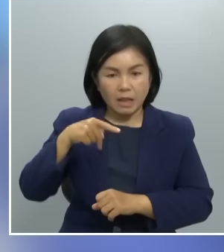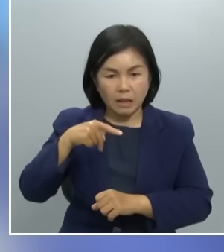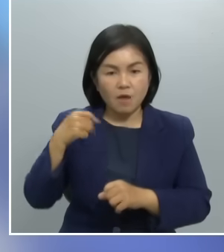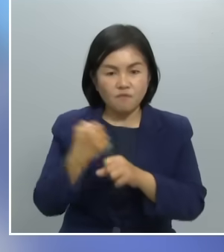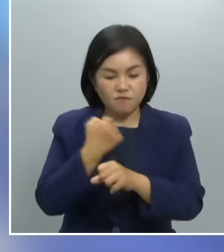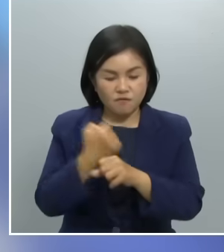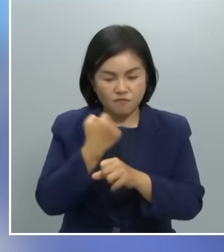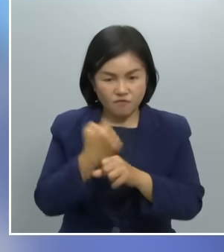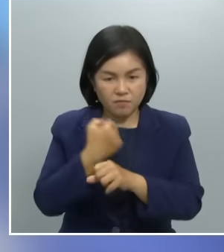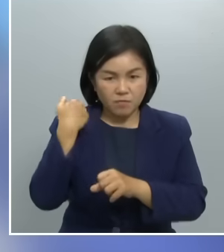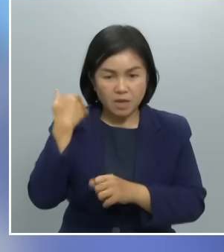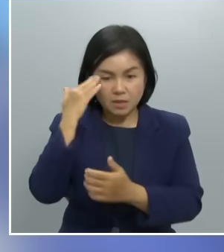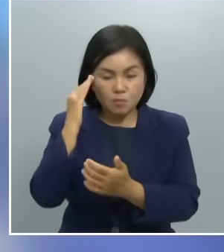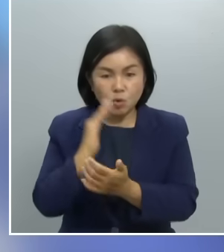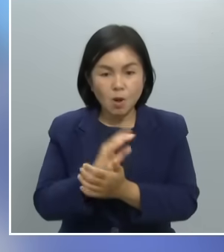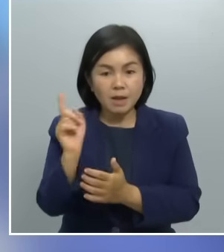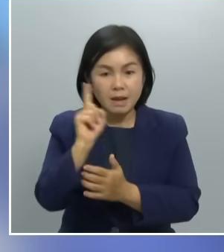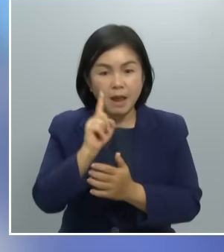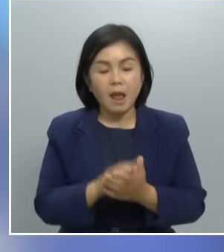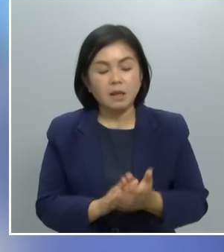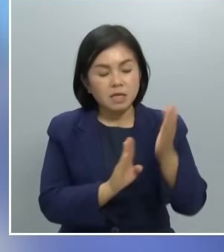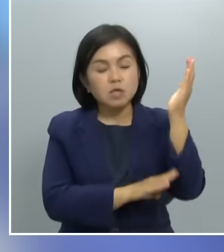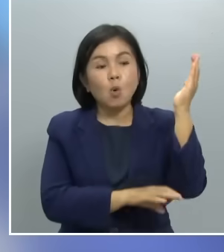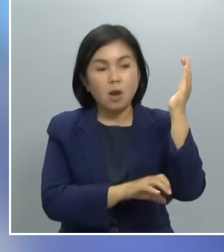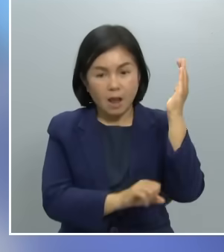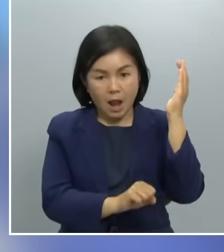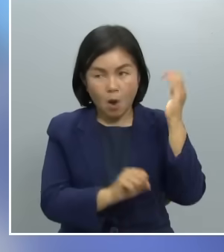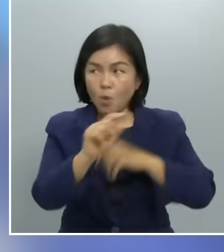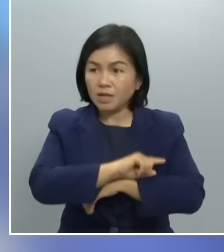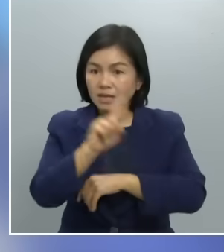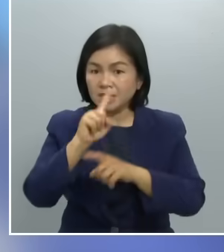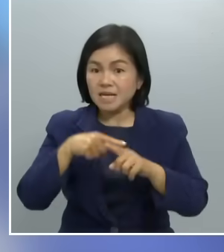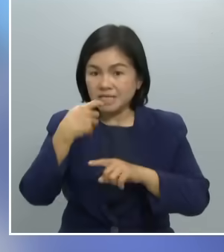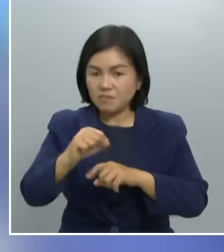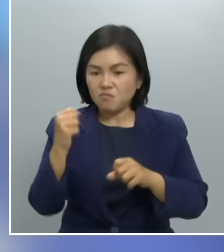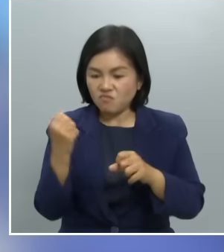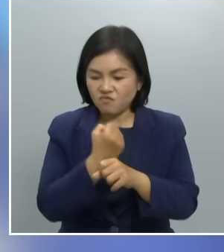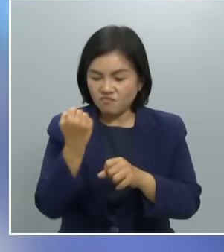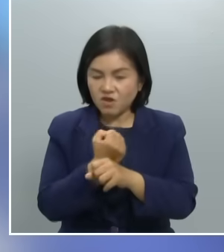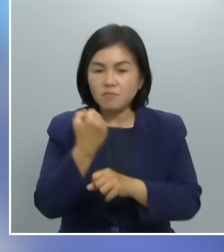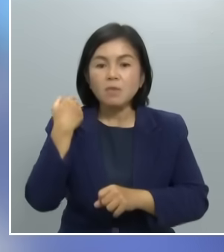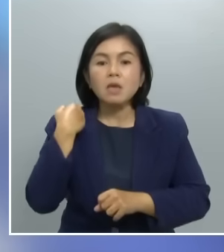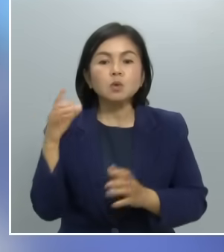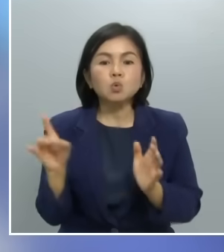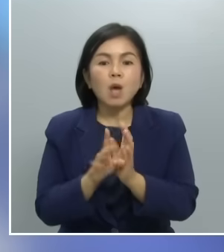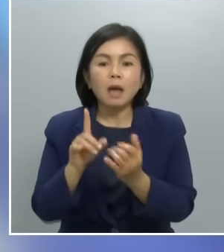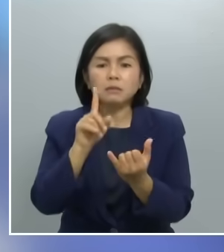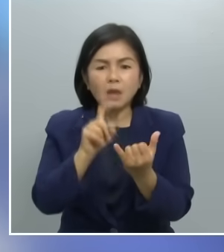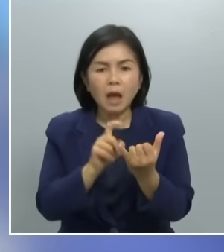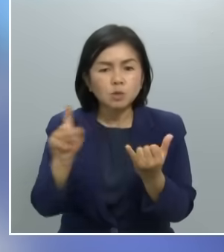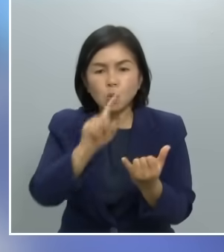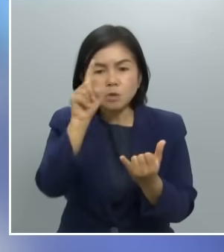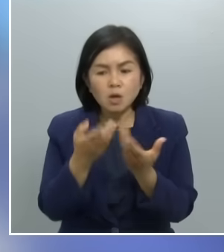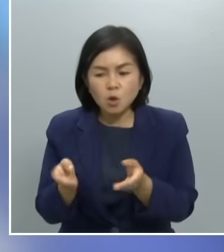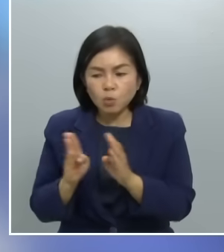ผู้ชมครับอยู่ที่ตำบลเขามีเกียรตินะอำเภอสะดาวจังหวัดสงขลาเมื่อวันที่1ตุลาคมที่ผ่านมาแล้วหลังจากนั้นเสียชีวิตอย่างเป็นปริศนาครับเมื่อเ